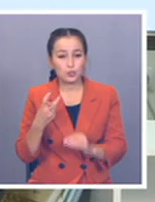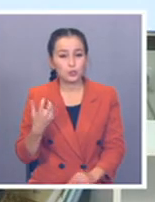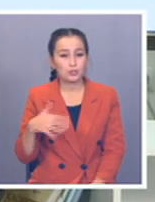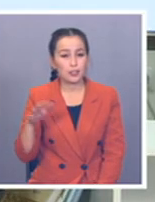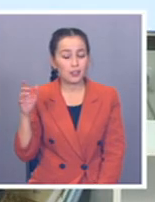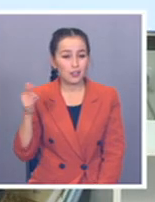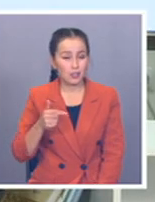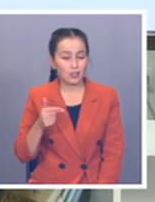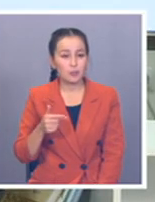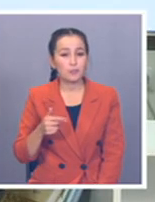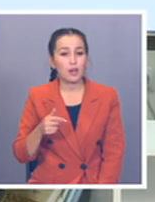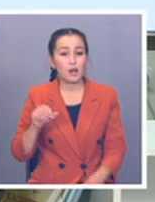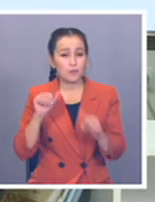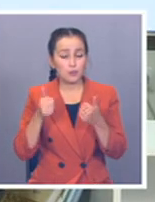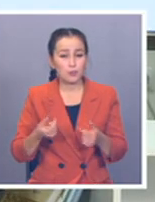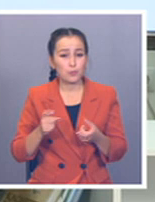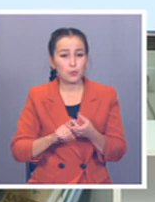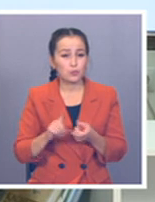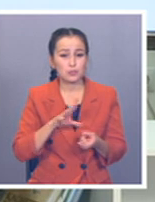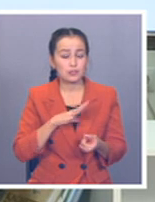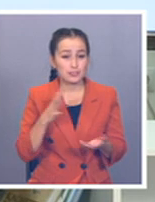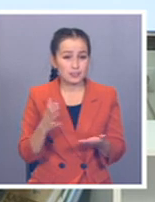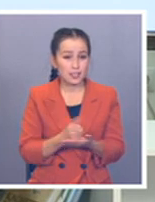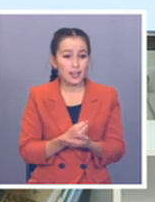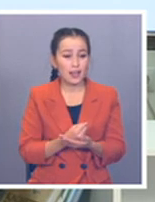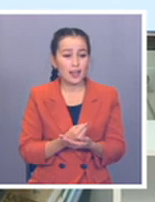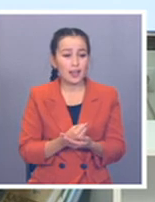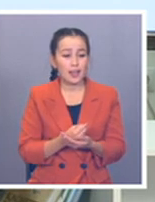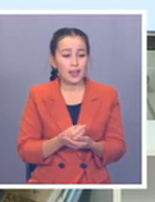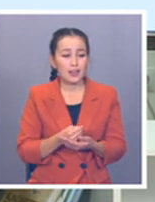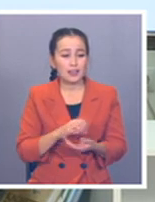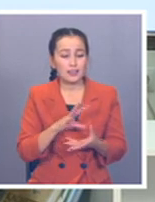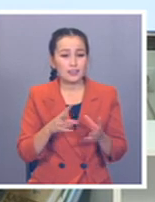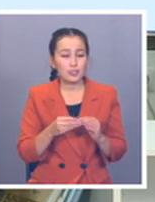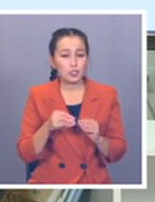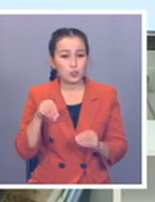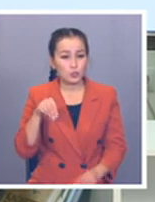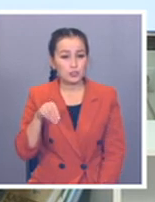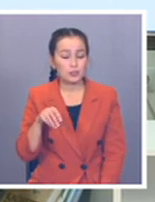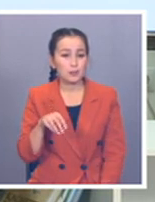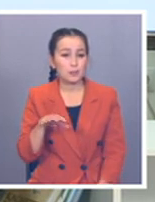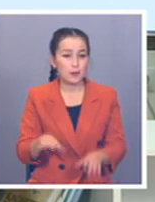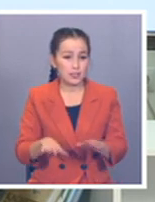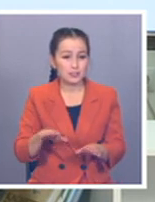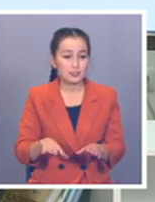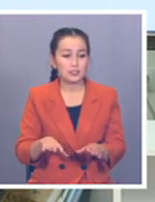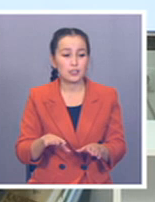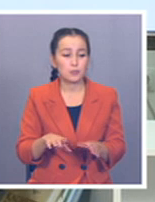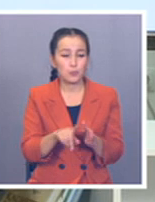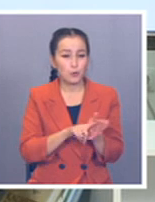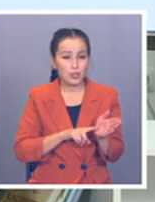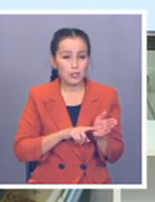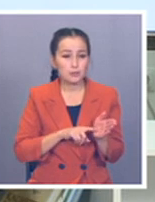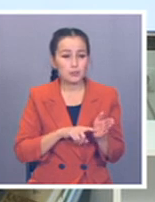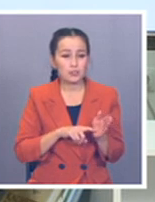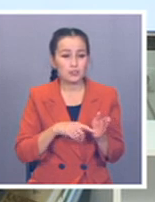бойынша концентрацияны есептеу үшін біз еріген заттың массасын, яғни тұздың массасын 10 граммды бөлеміз